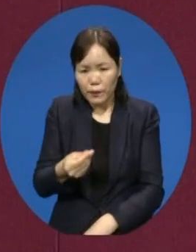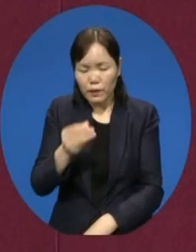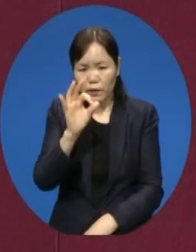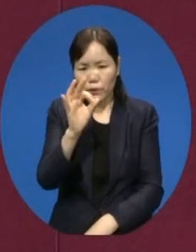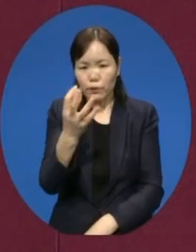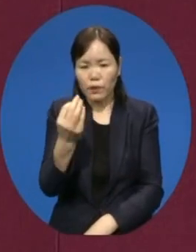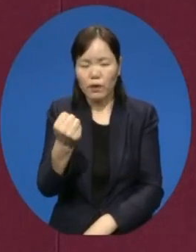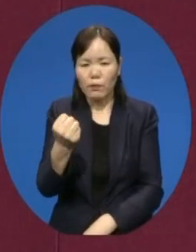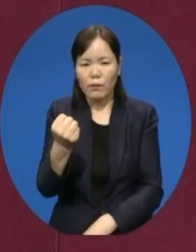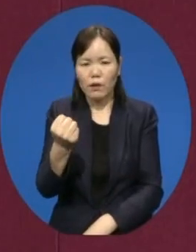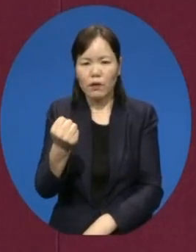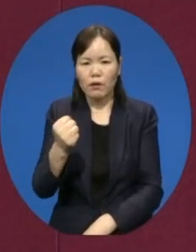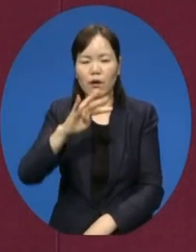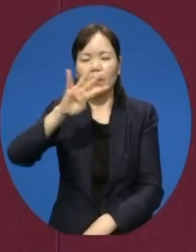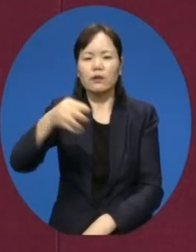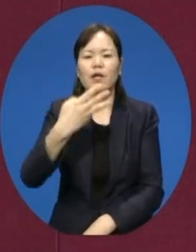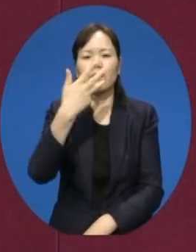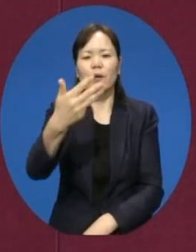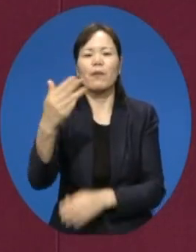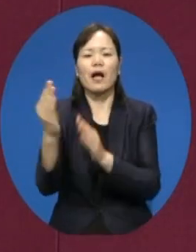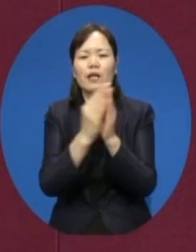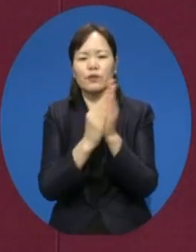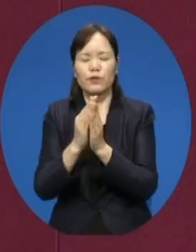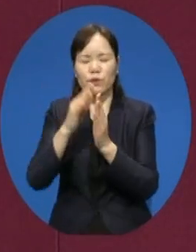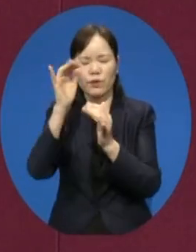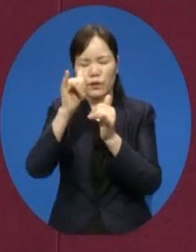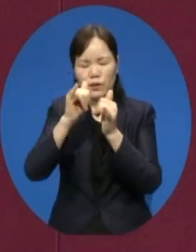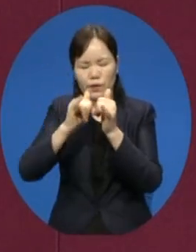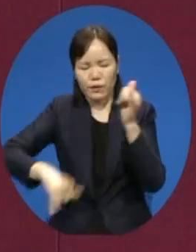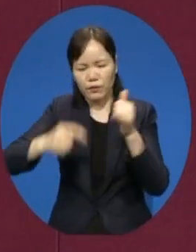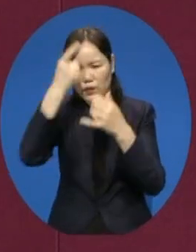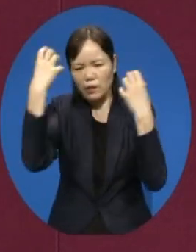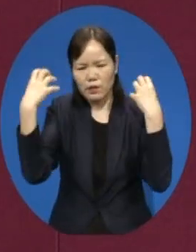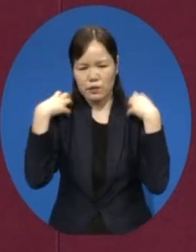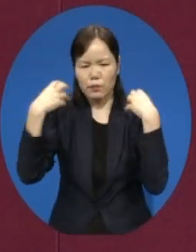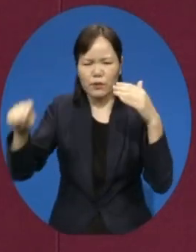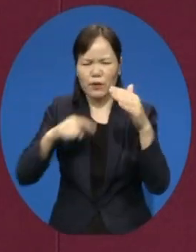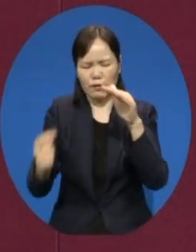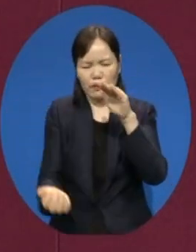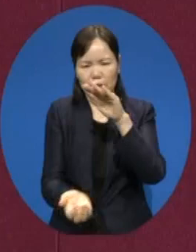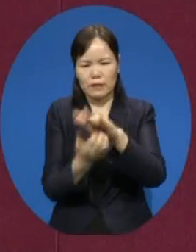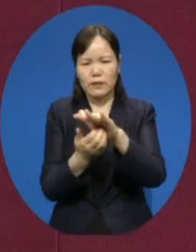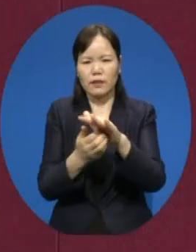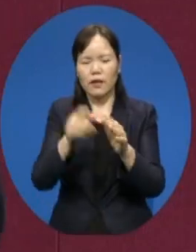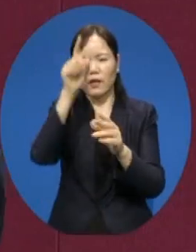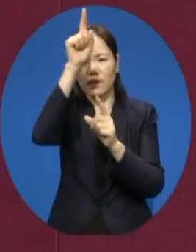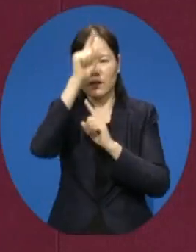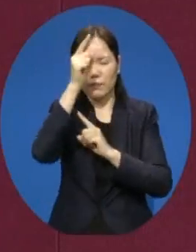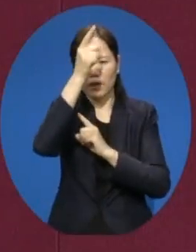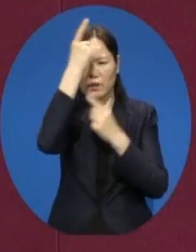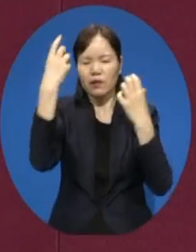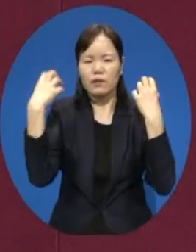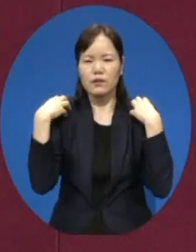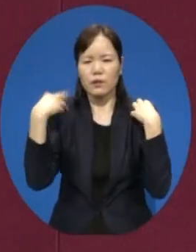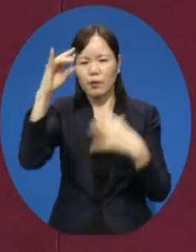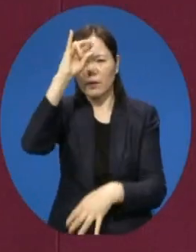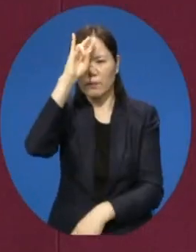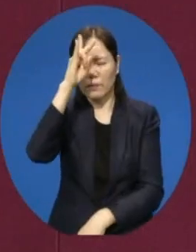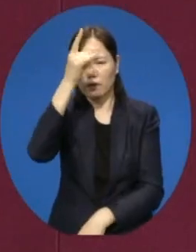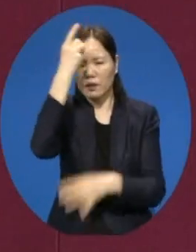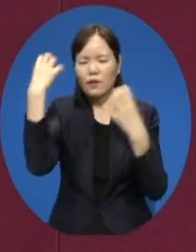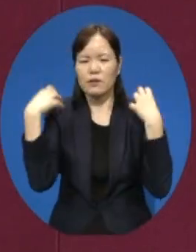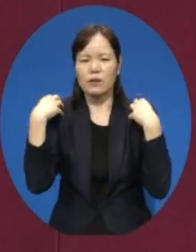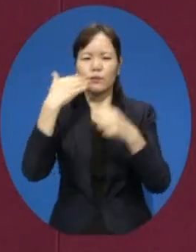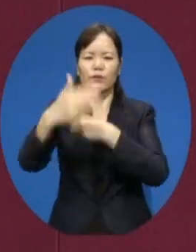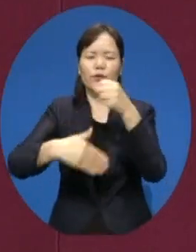어마어마하게도 408조 원, 역대 정부 중 최대 금액입니다. 이명박 정부, 박근혜 정부 9년 동안 합친